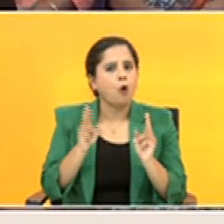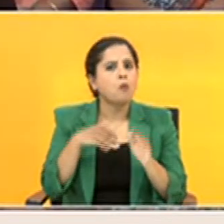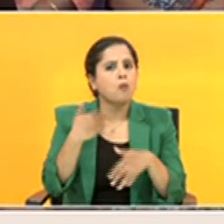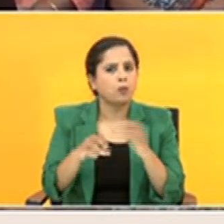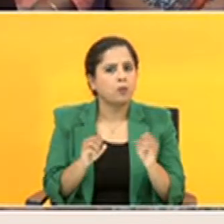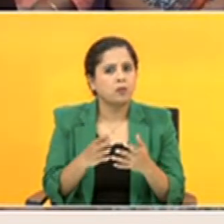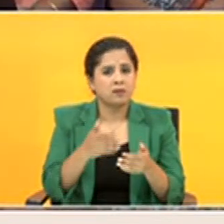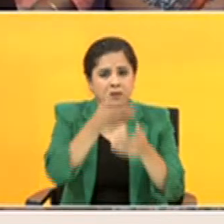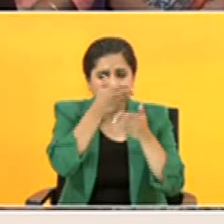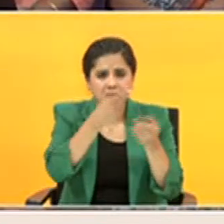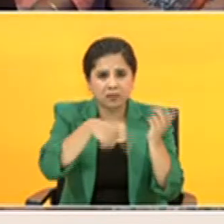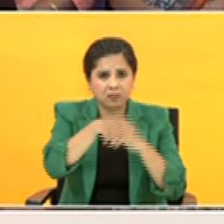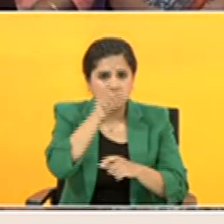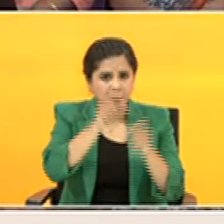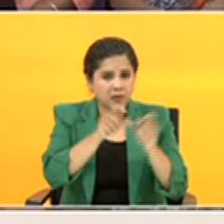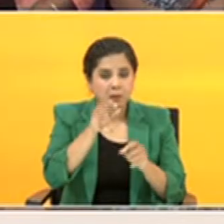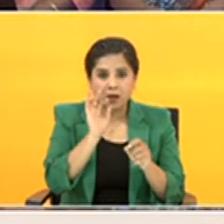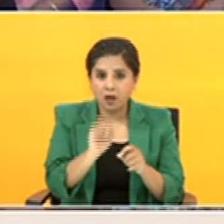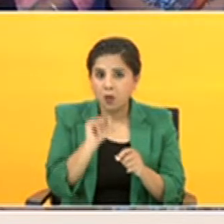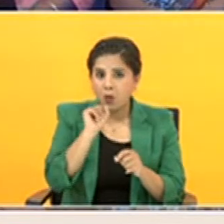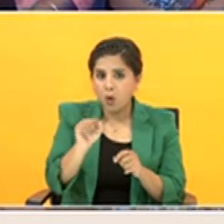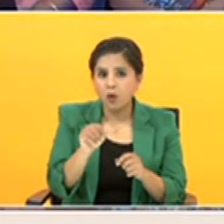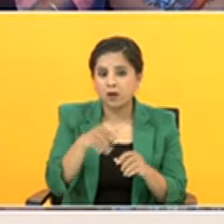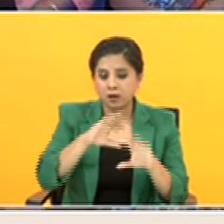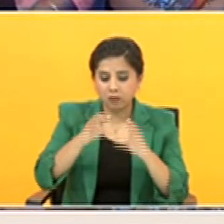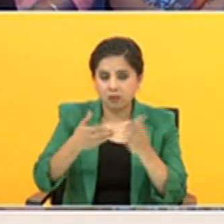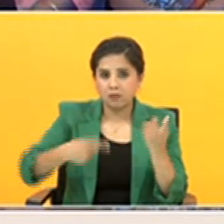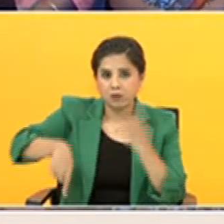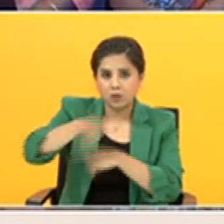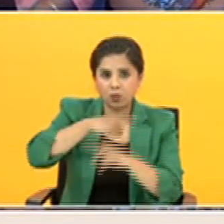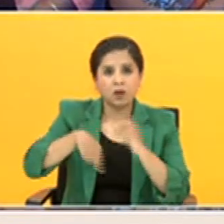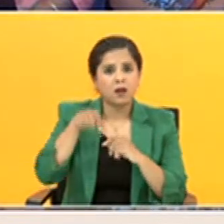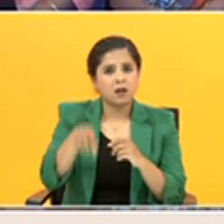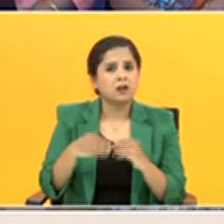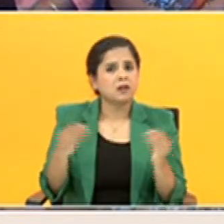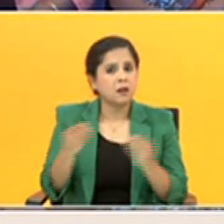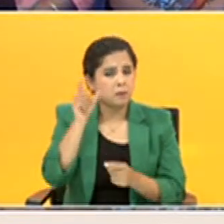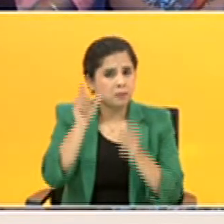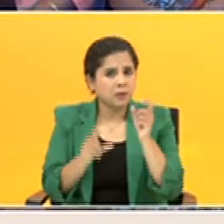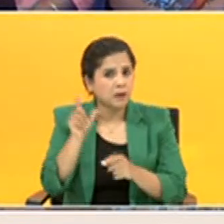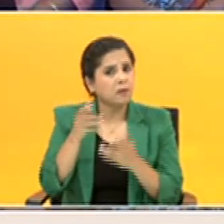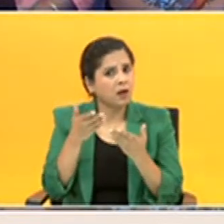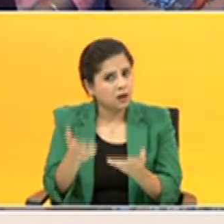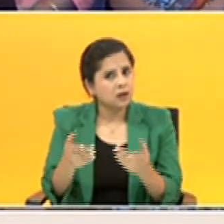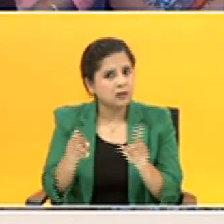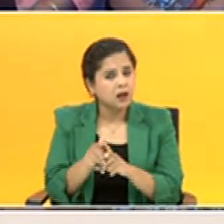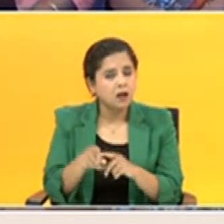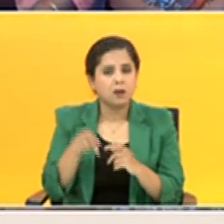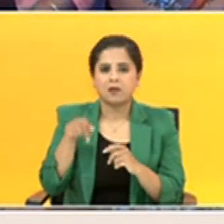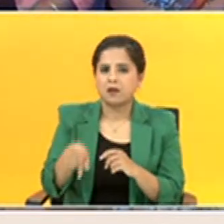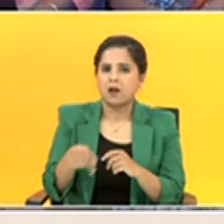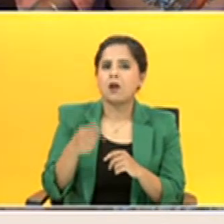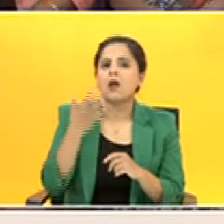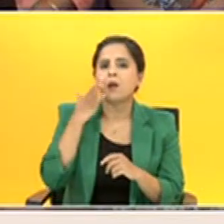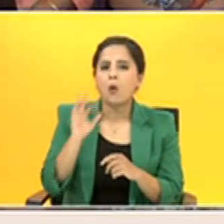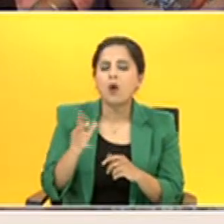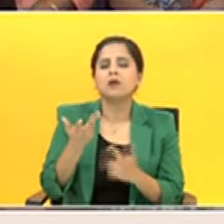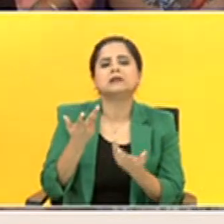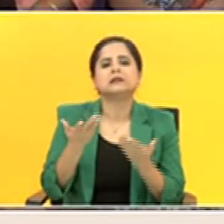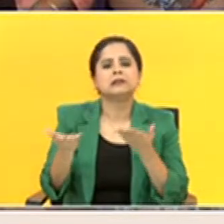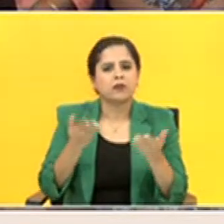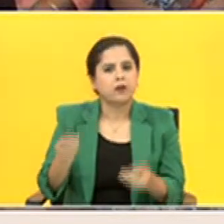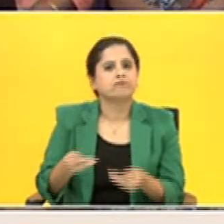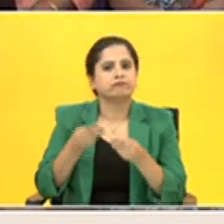माओवाद के खिलाफ सामूहिक लड़ाई से अब ऐसे क्षेत्रों तक भी बुनियादी सुविधाएं पहुंचने लगी